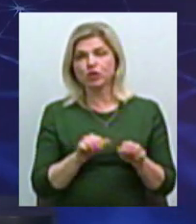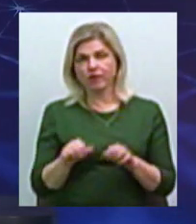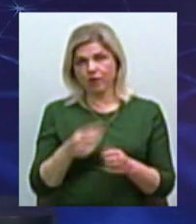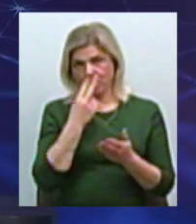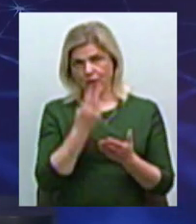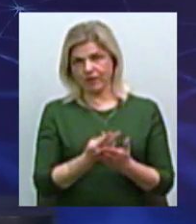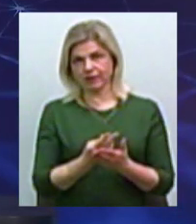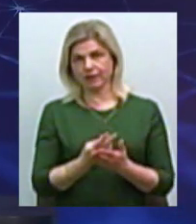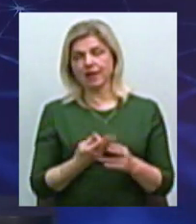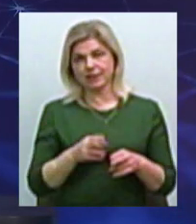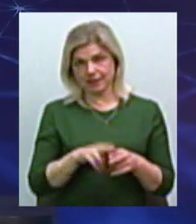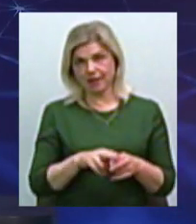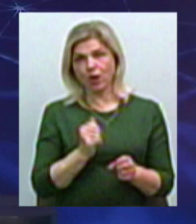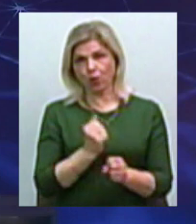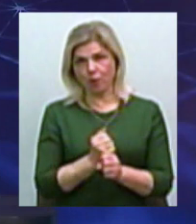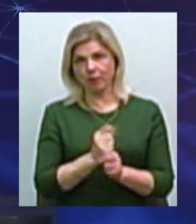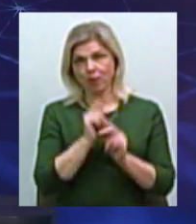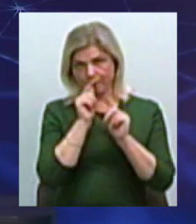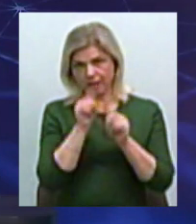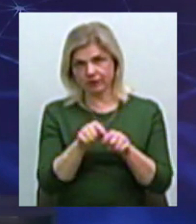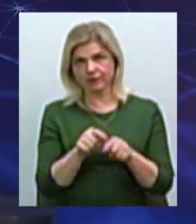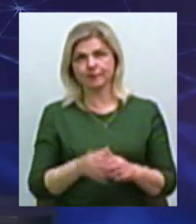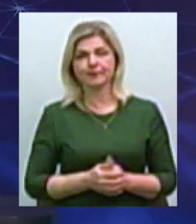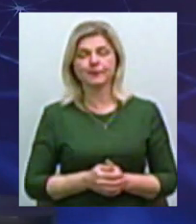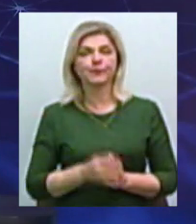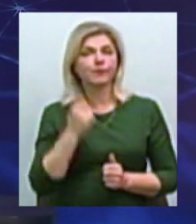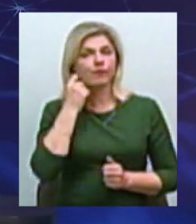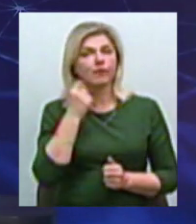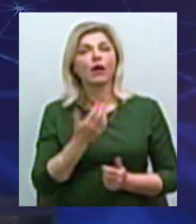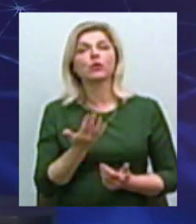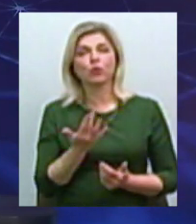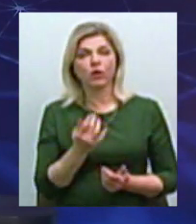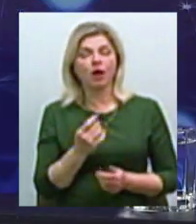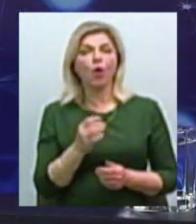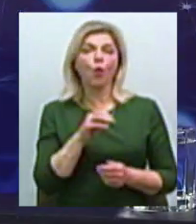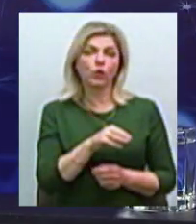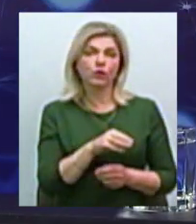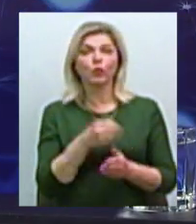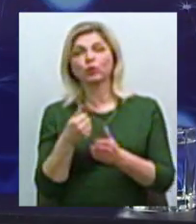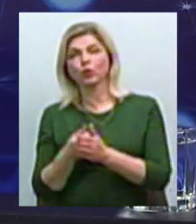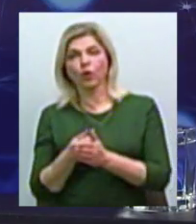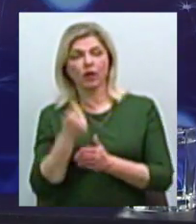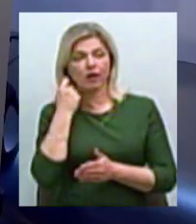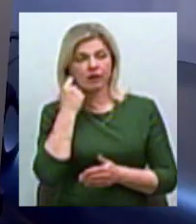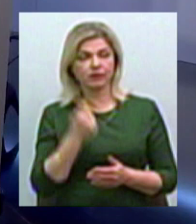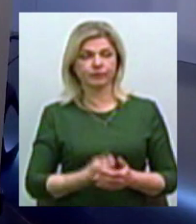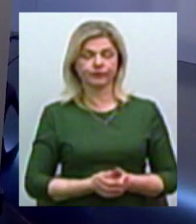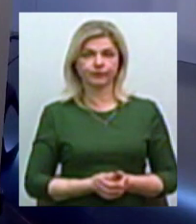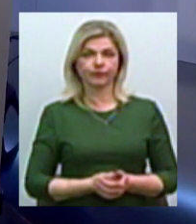проявити. На це ми і робимо ставку. Яка це вікова група? Діти від і до? Шостий.